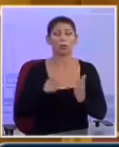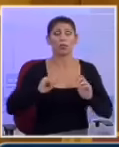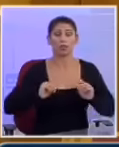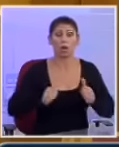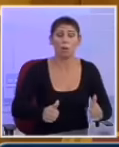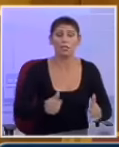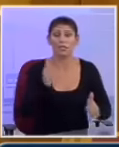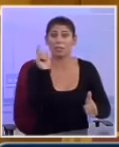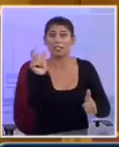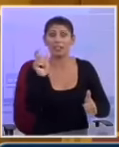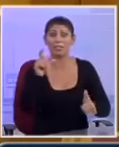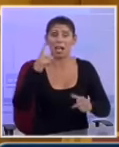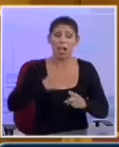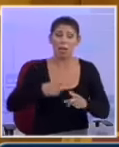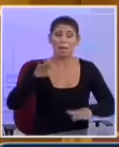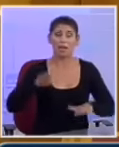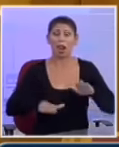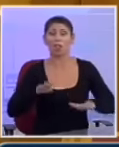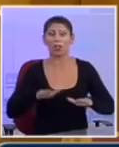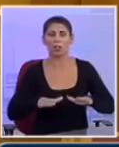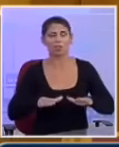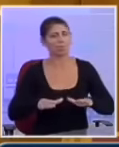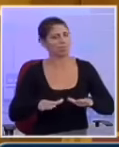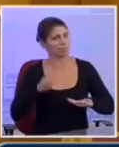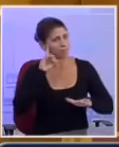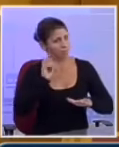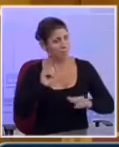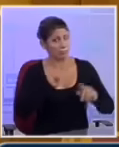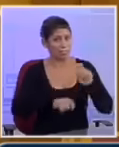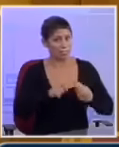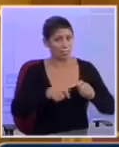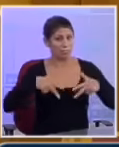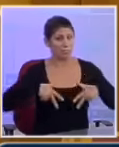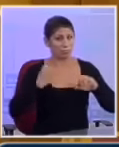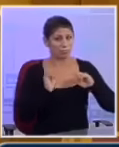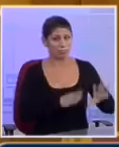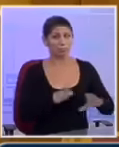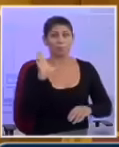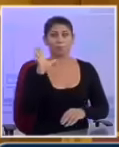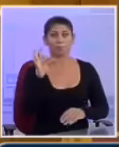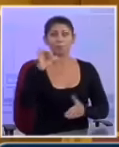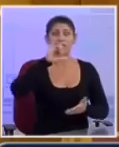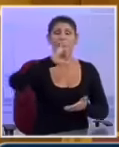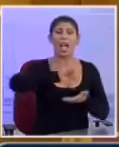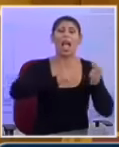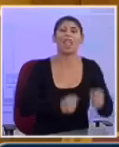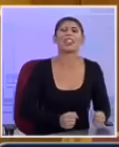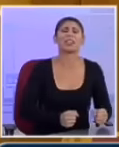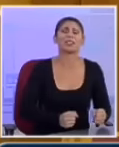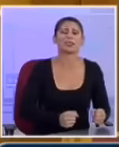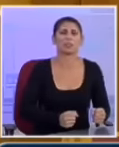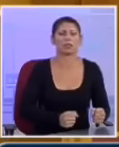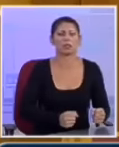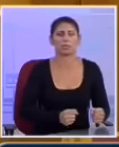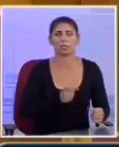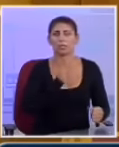να πείτε τη λέξη απλή αναλογική. Και ξέρετε ότι έχετε σχηματίσει κυβέρνηση με δώρο 50 εδρών. Δηλαδή όπως σχημάτιζε